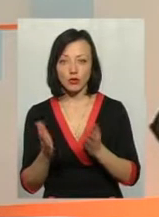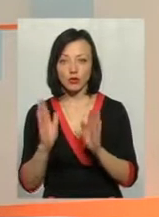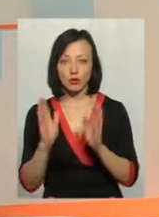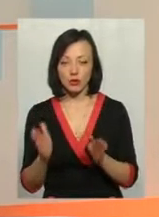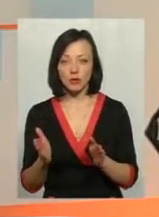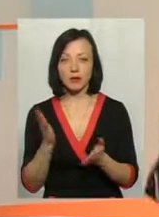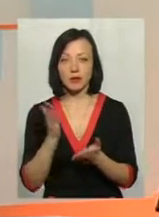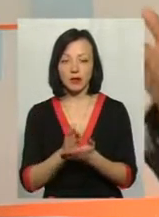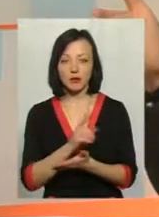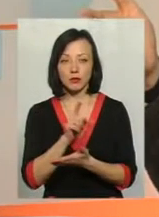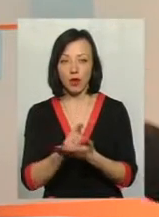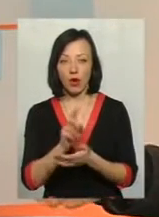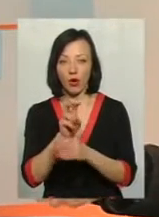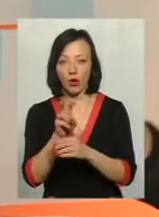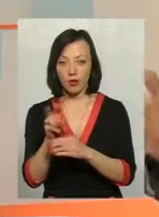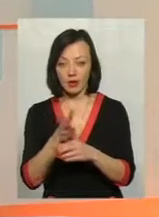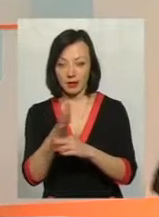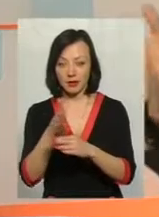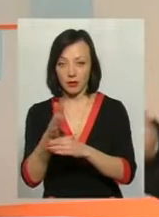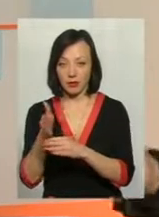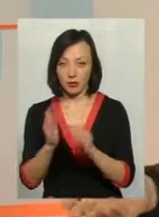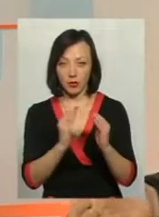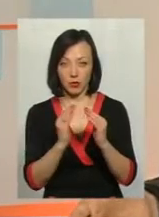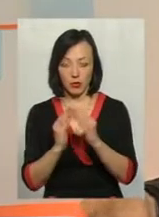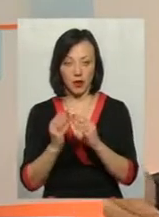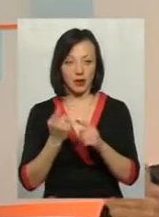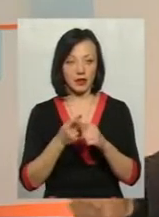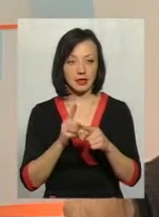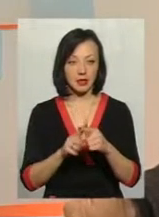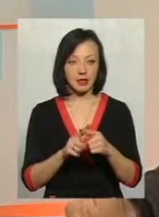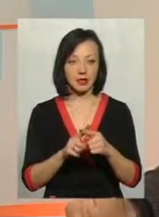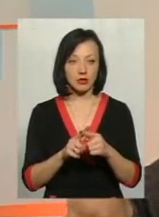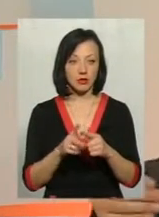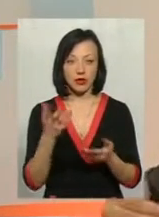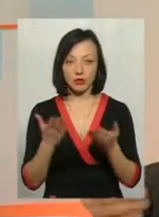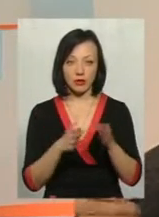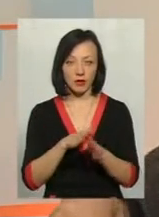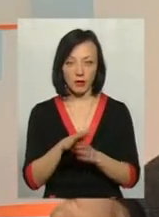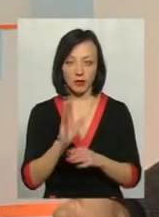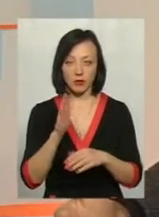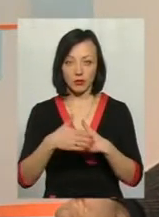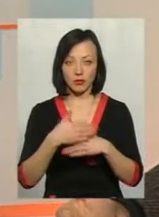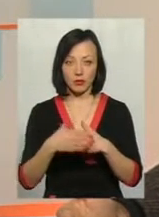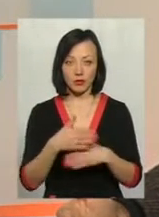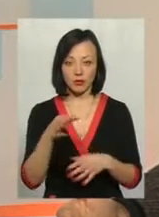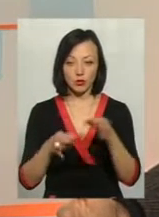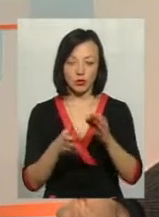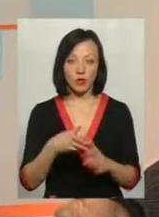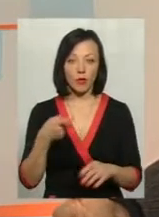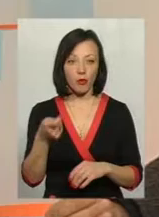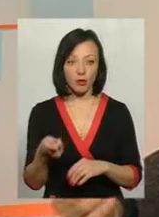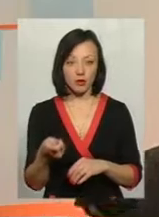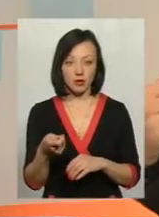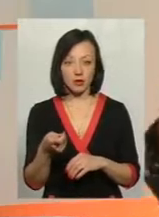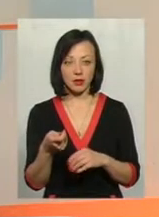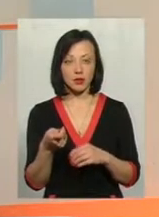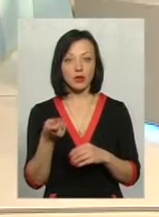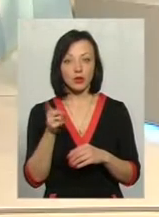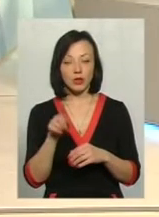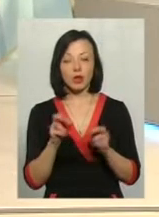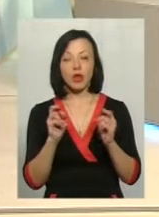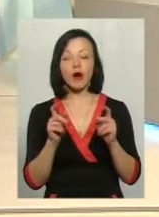мати зобов'язання ходити по хатам, і це за те, що ми це не виконаємо, до нас будуть там судові позови, то тоді